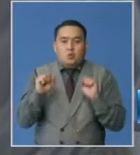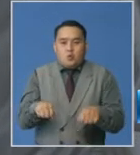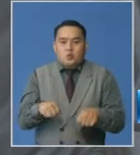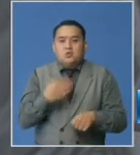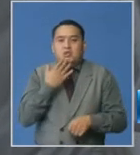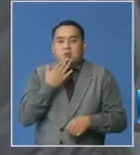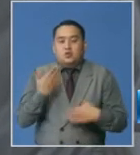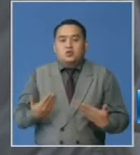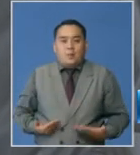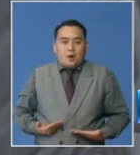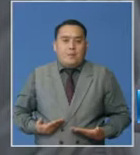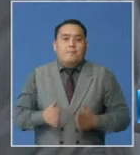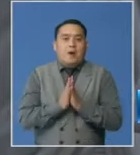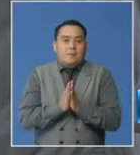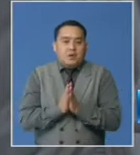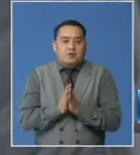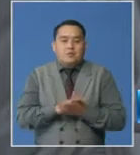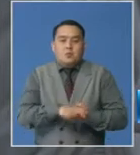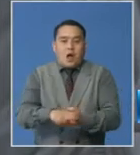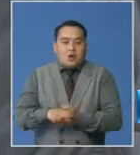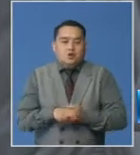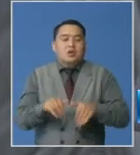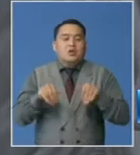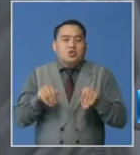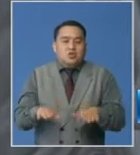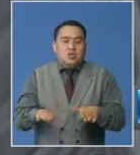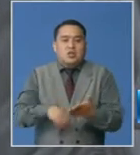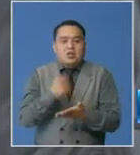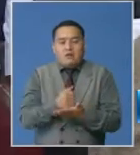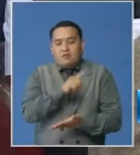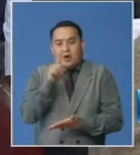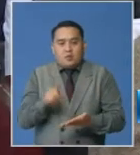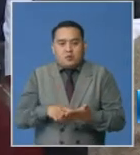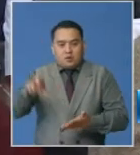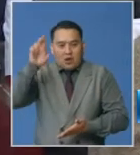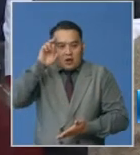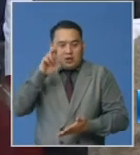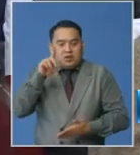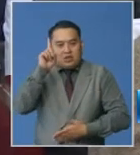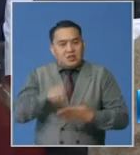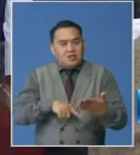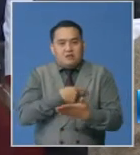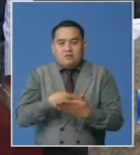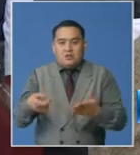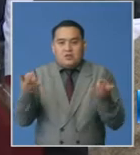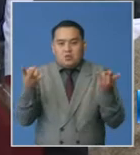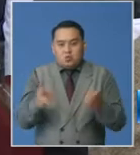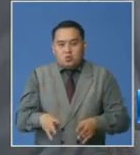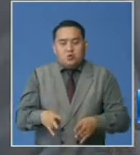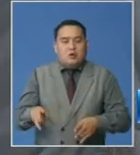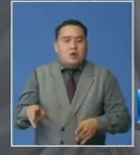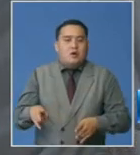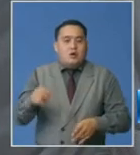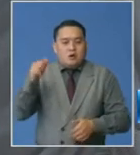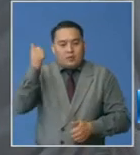рубежом. Потому мы попросили проявить сплоченность в решении главного вопроса для нашей страны. И не сомневайтесь в том, что предложения и мнения каждого из вас